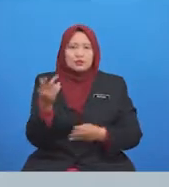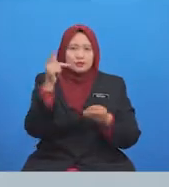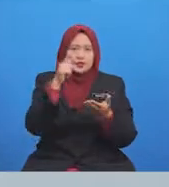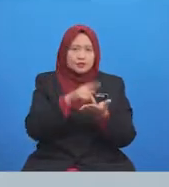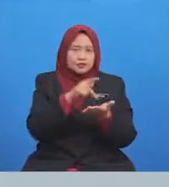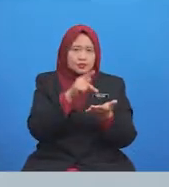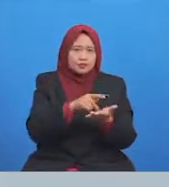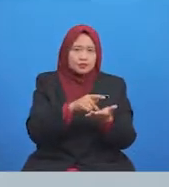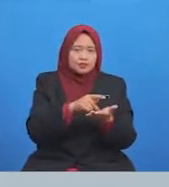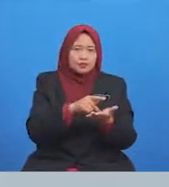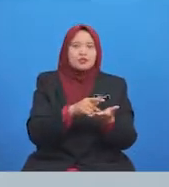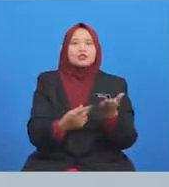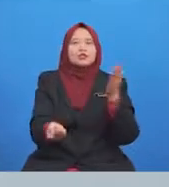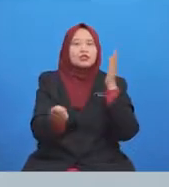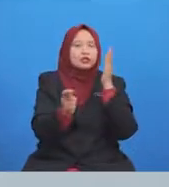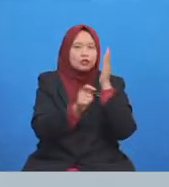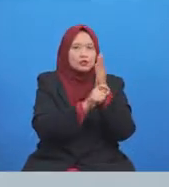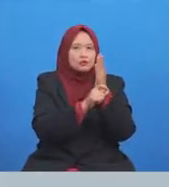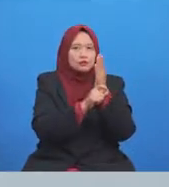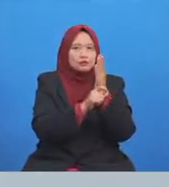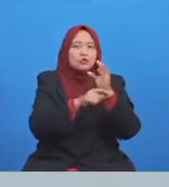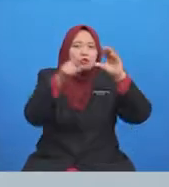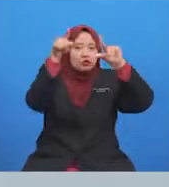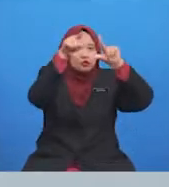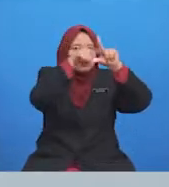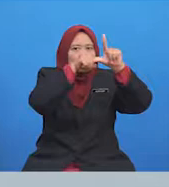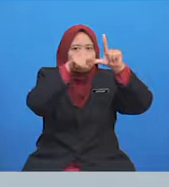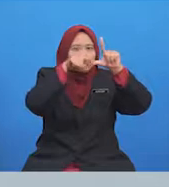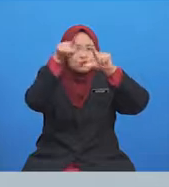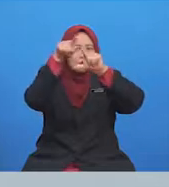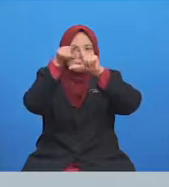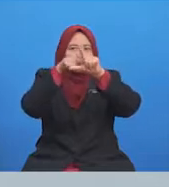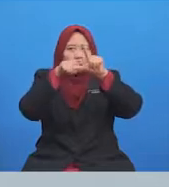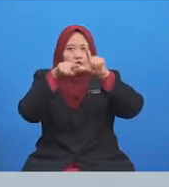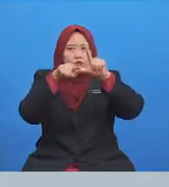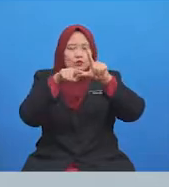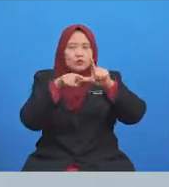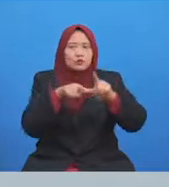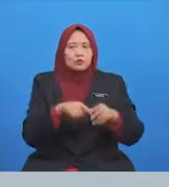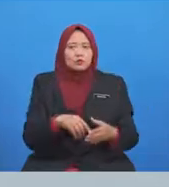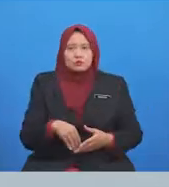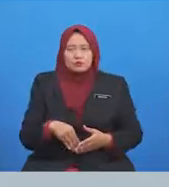hasil tambah setiap sudut-sudut pedalaman yang dipaparkan.